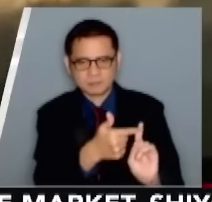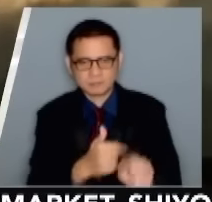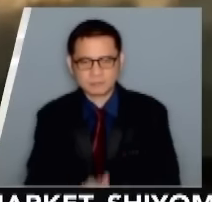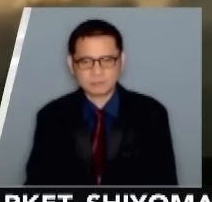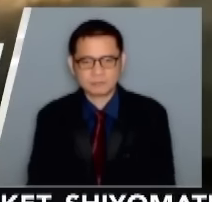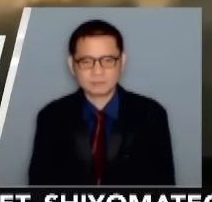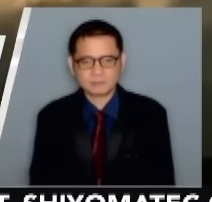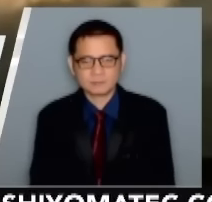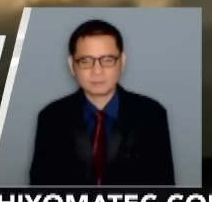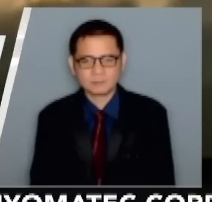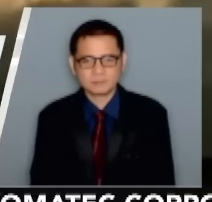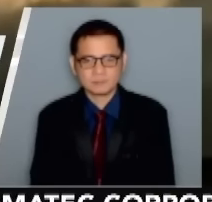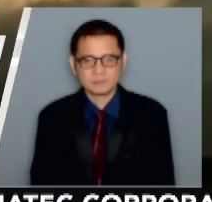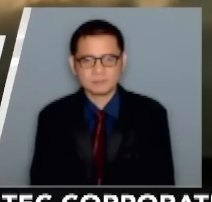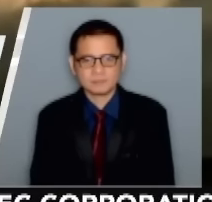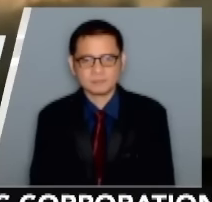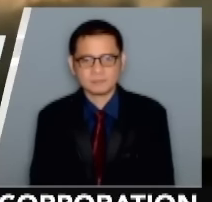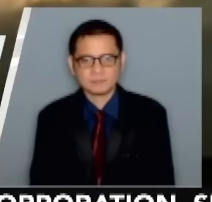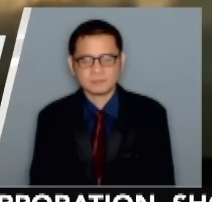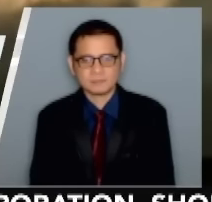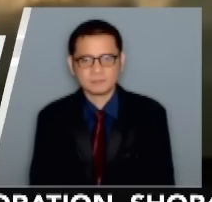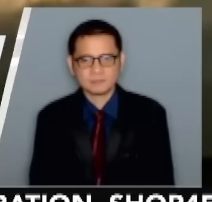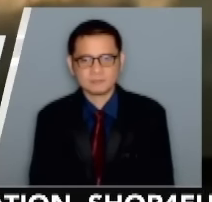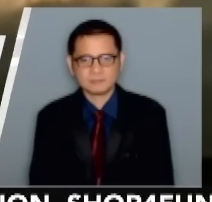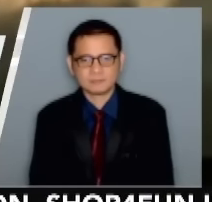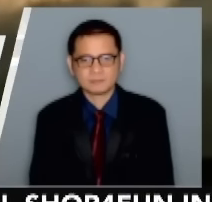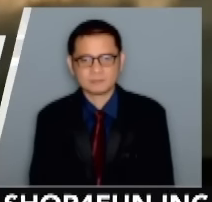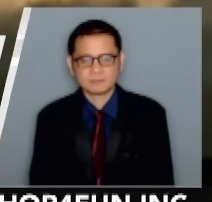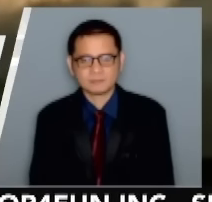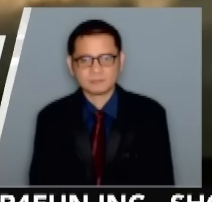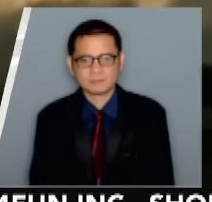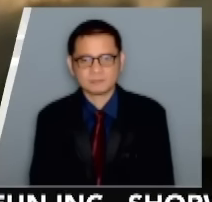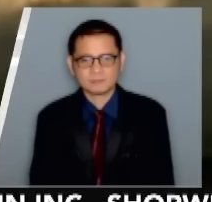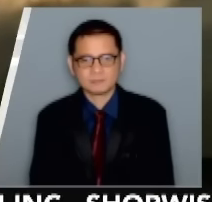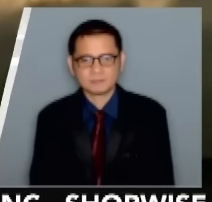GMA Regional TV. Jasmine.